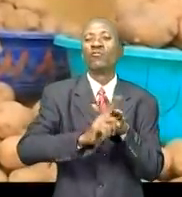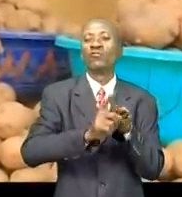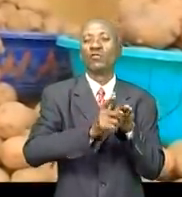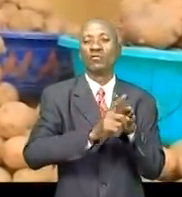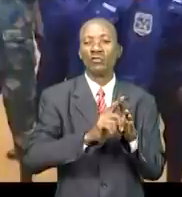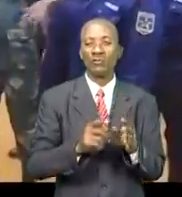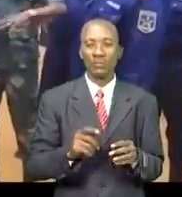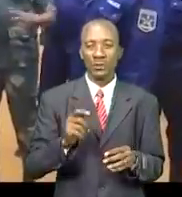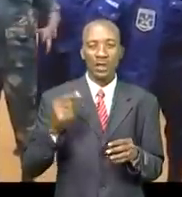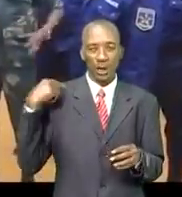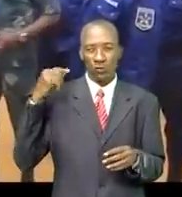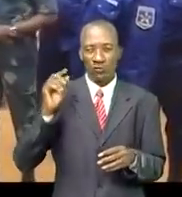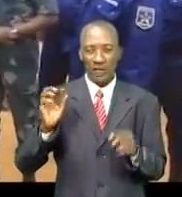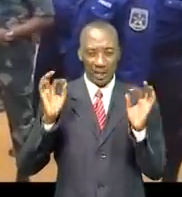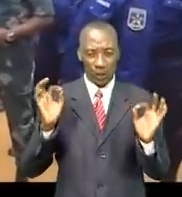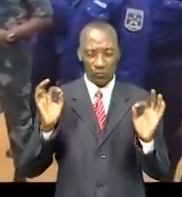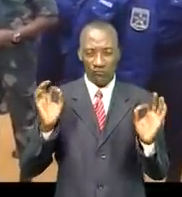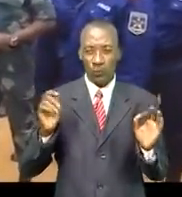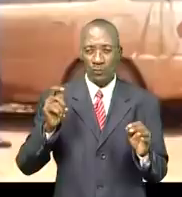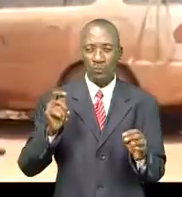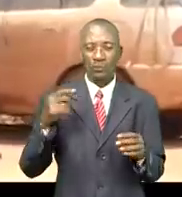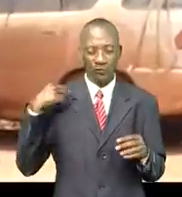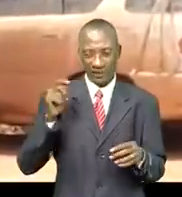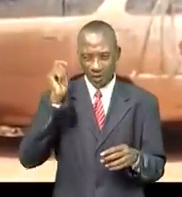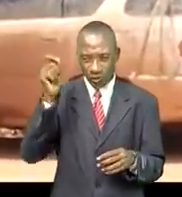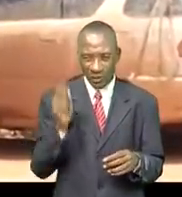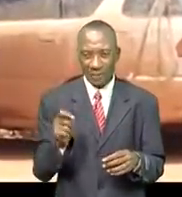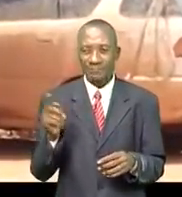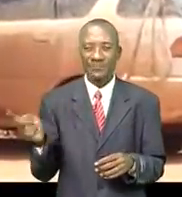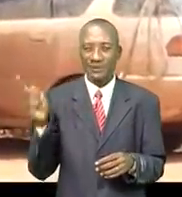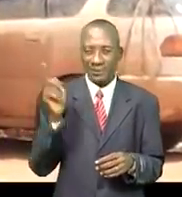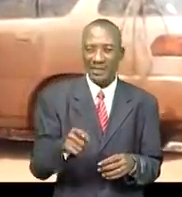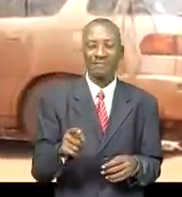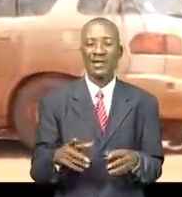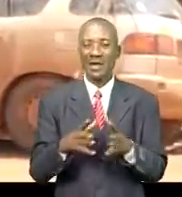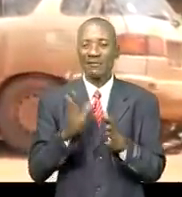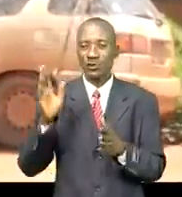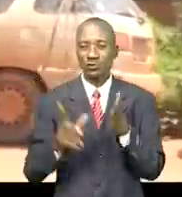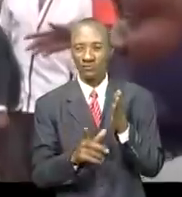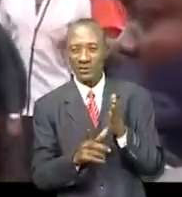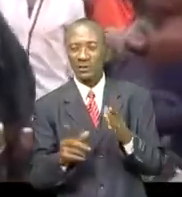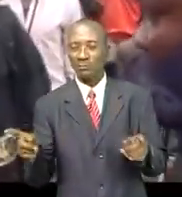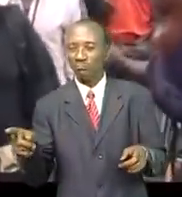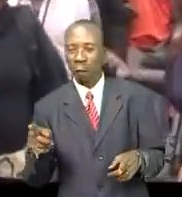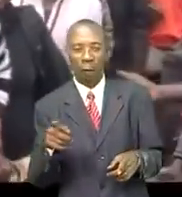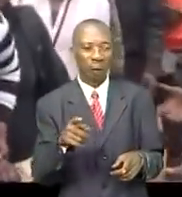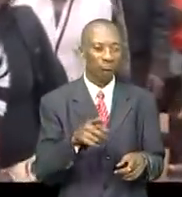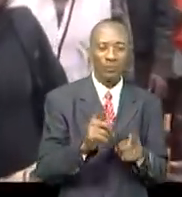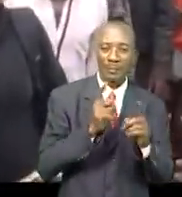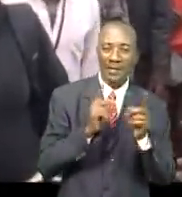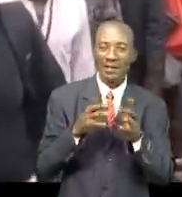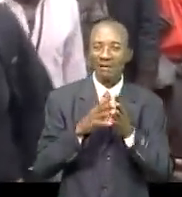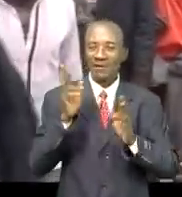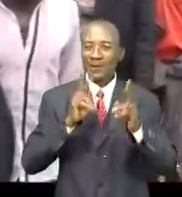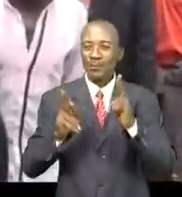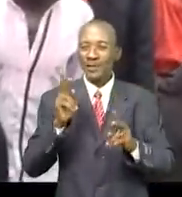Higa Barrières, le gouverneur de l'Ituri et commandant des opérations, le lieutenant-général Johnny Luboya, a pris langue avec la population venue